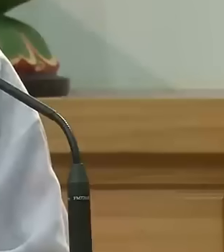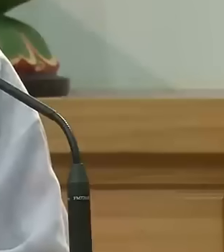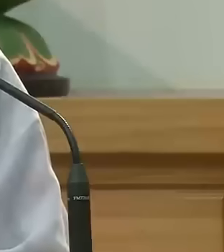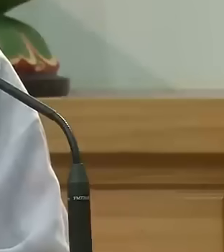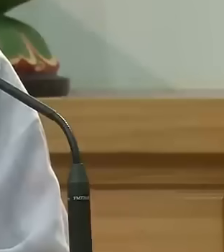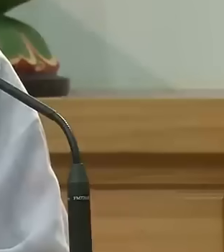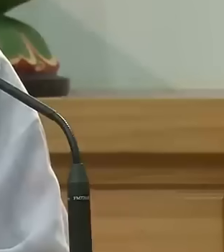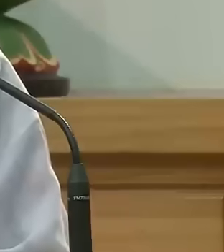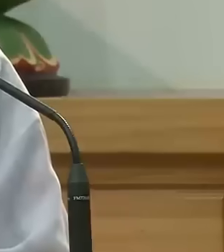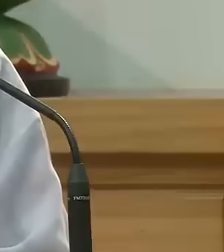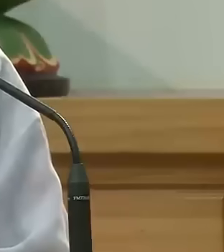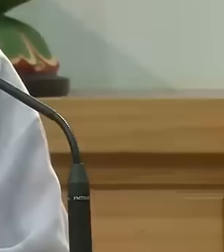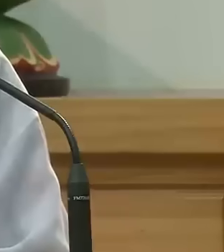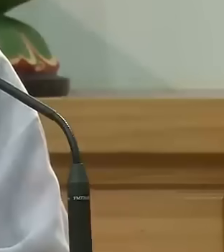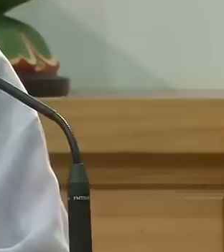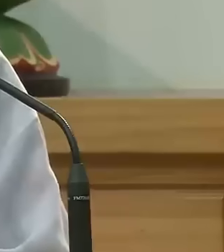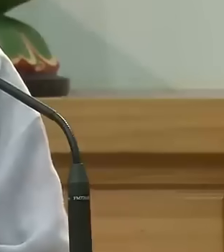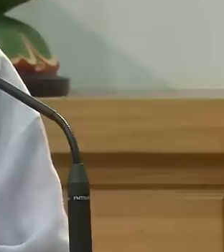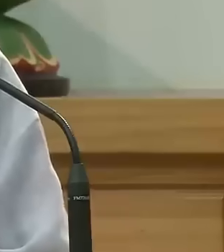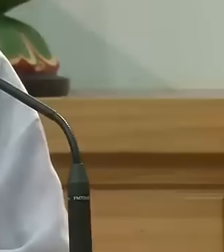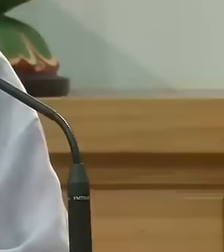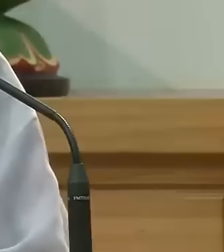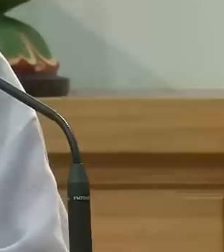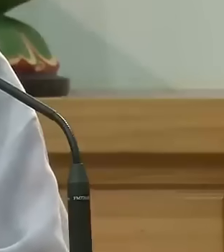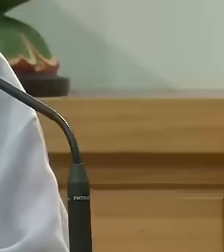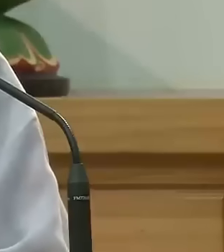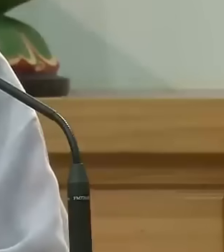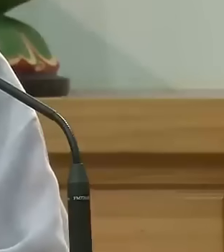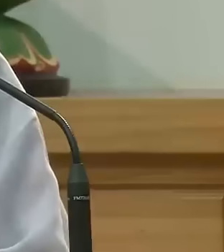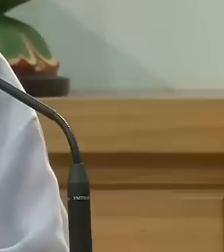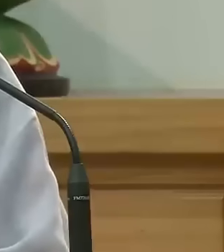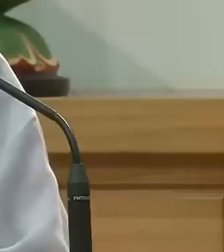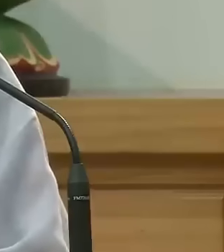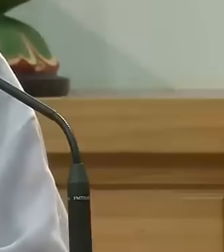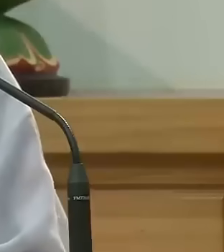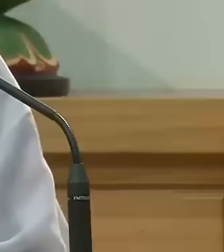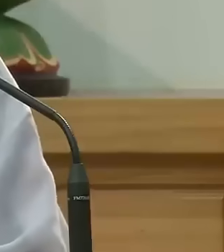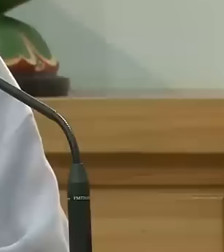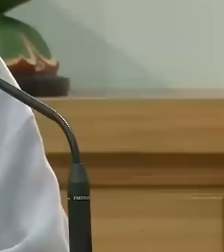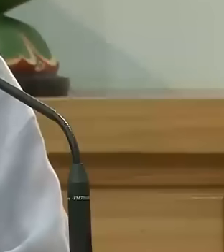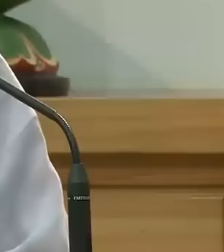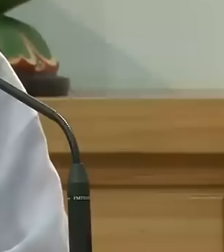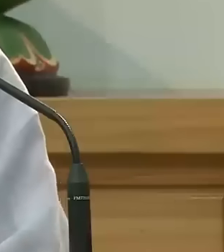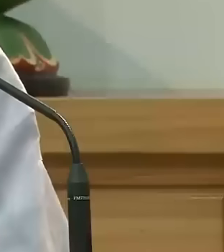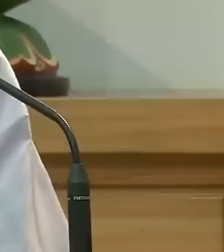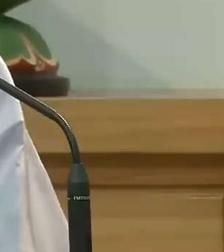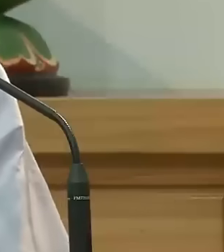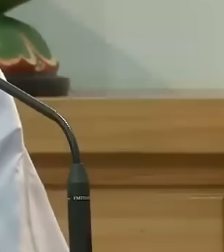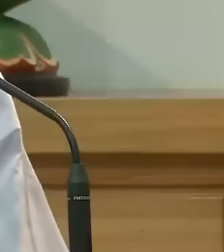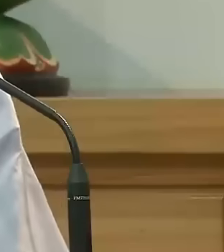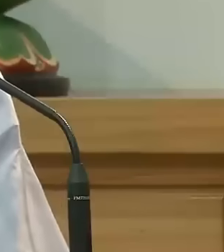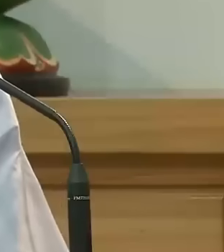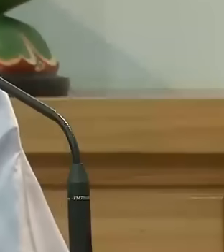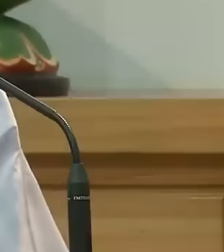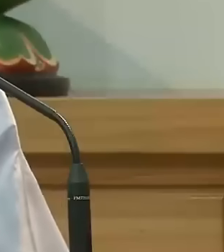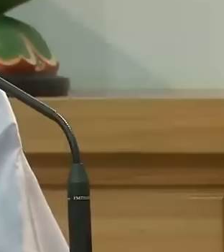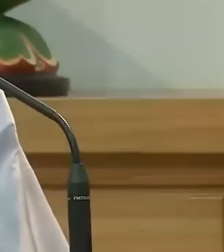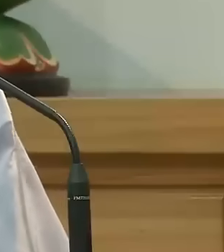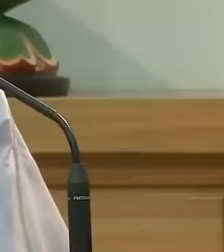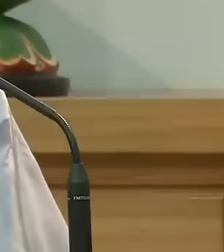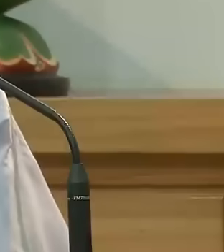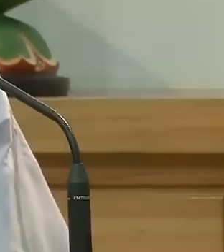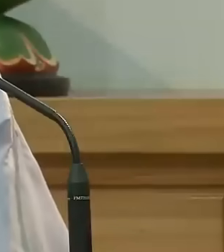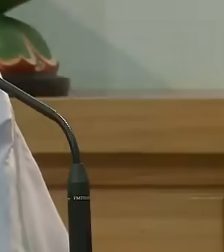말고 그래 놔두면 지 알아서 살 거예요. 알겠습니다. 네. 감사합니다.